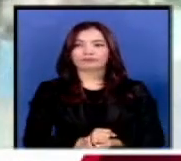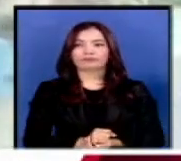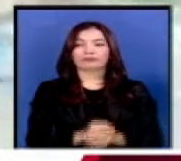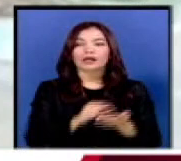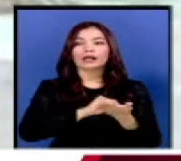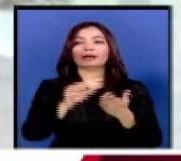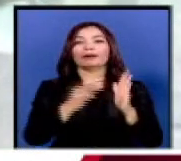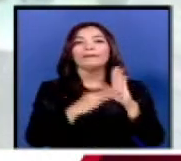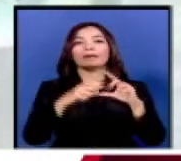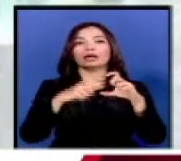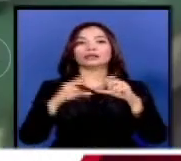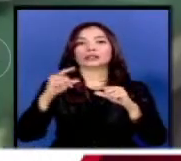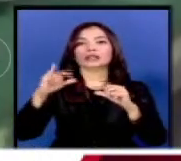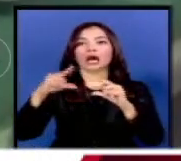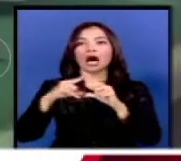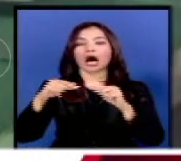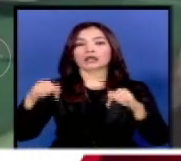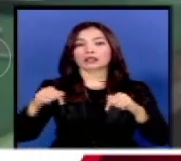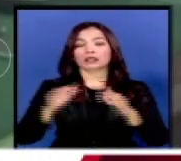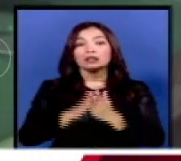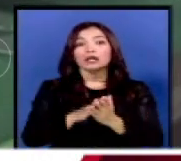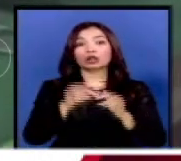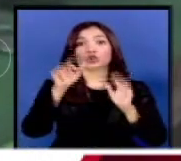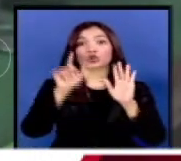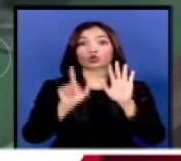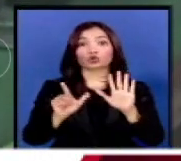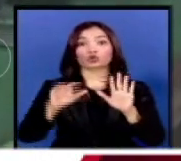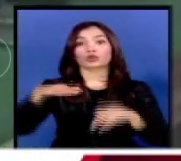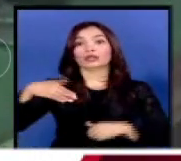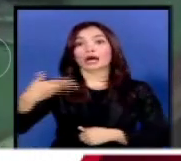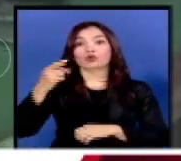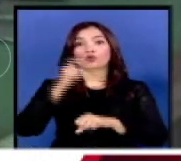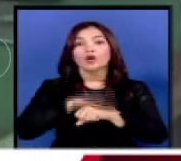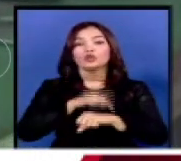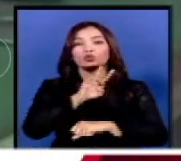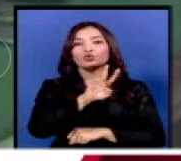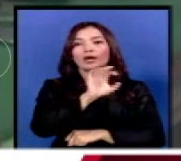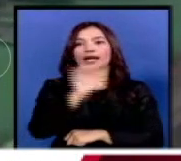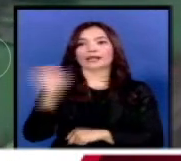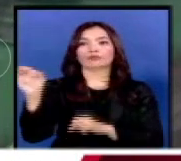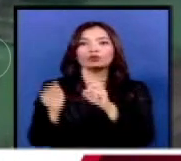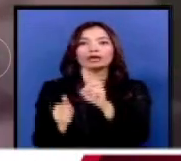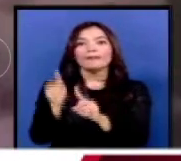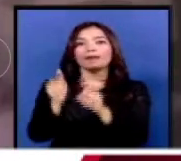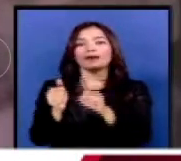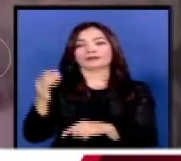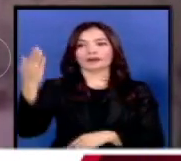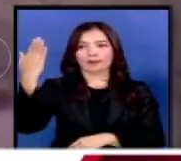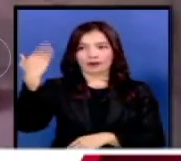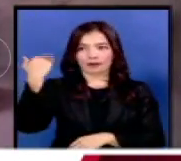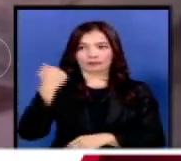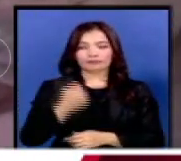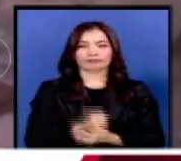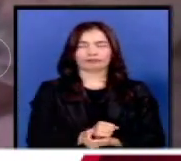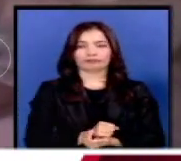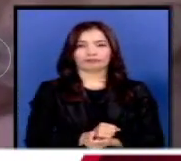Mas Riah sendiri melakukan aksi terornya selama 7 tahun sejak 2016 lalu.